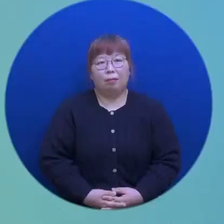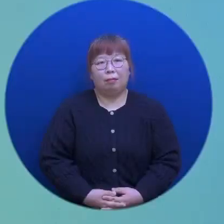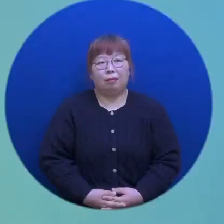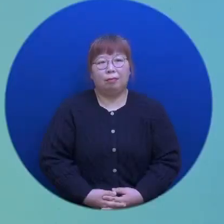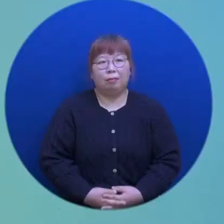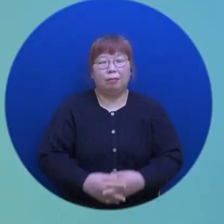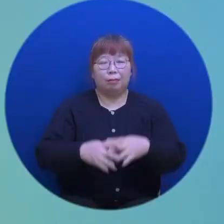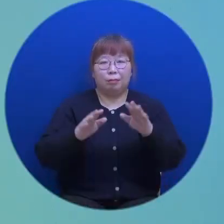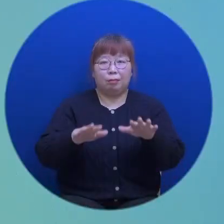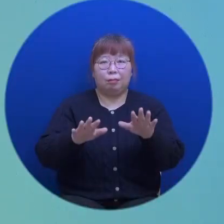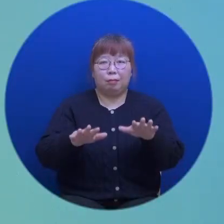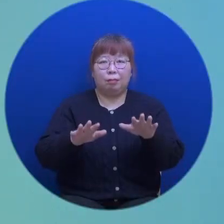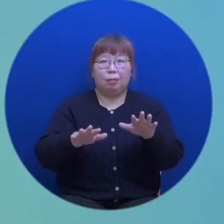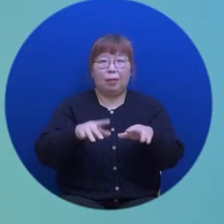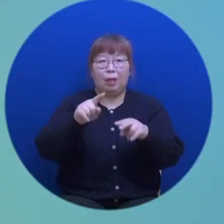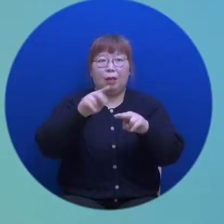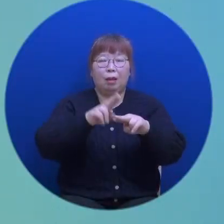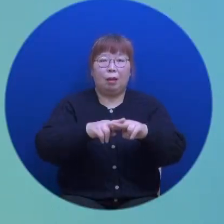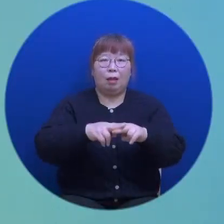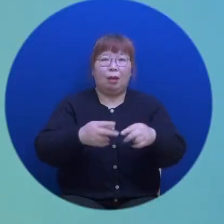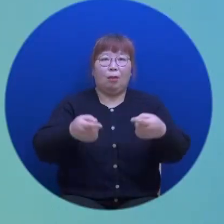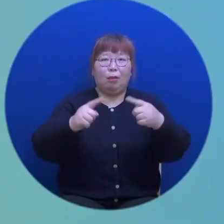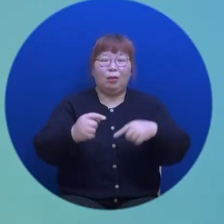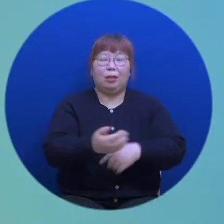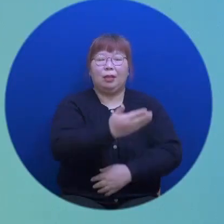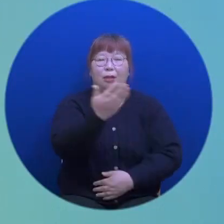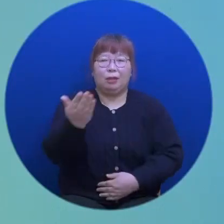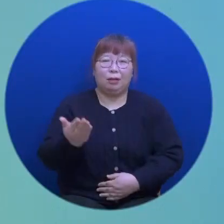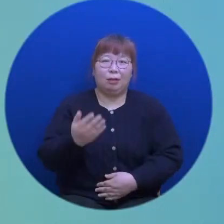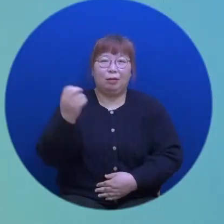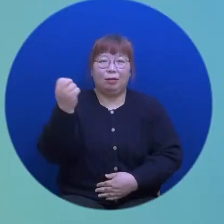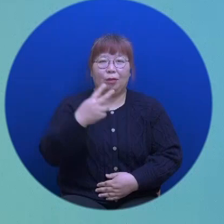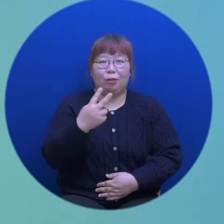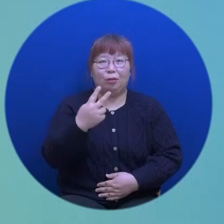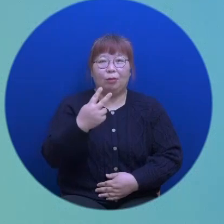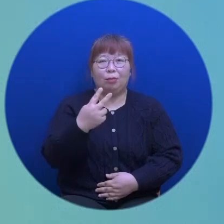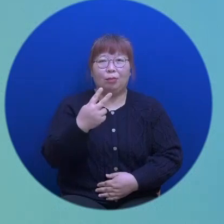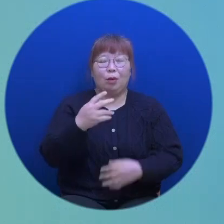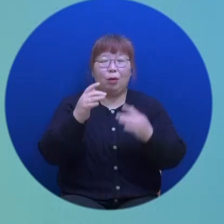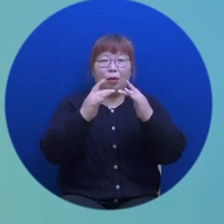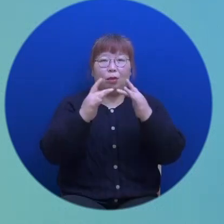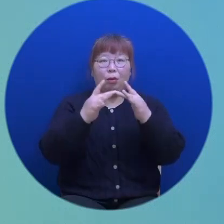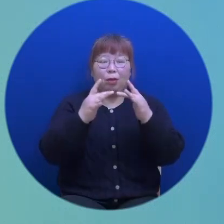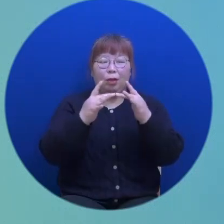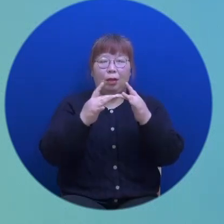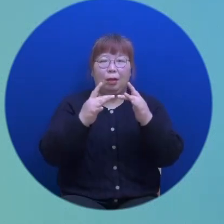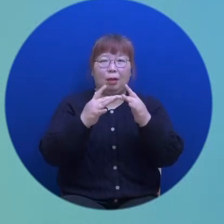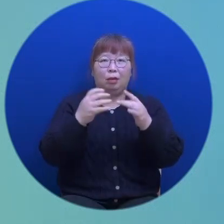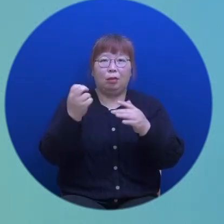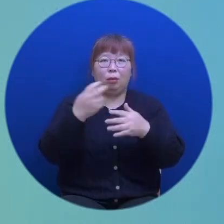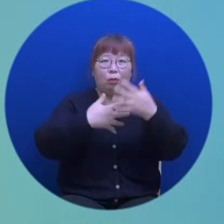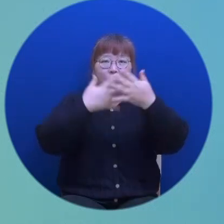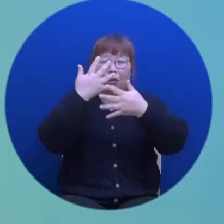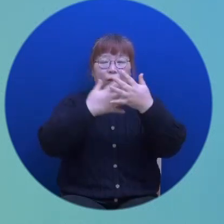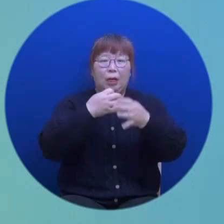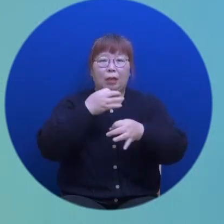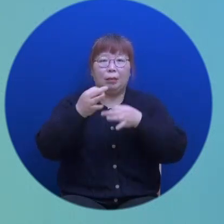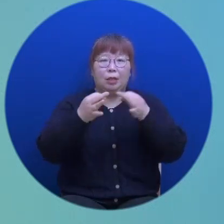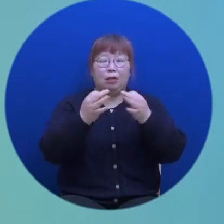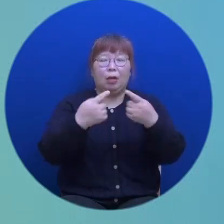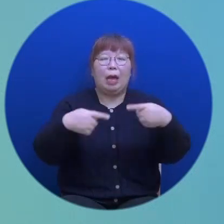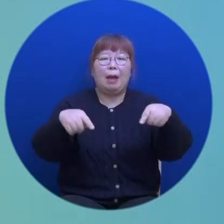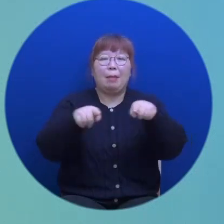네, 오늘 이 자리에 오신 여러분들과 또 온라인과 영상, 음성으로 함께하는